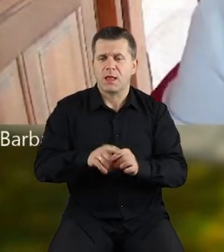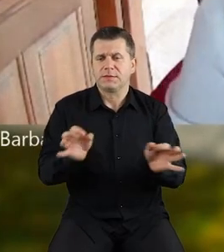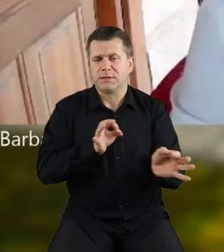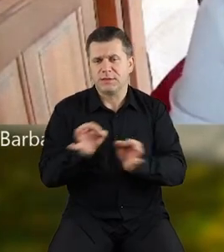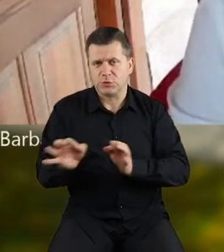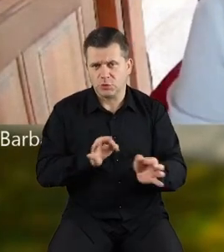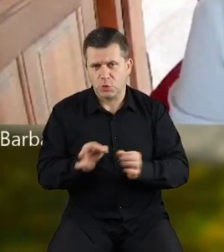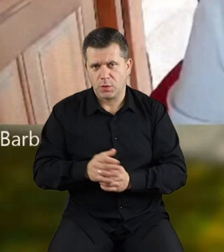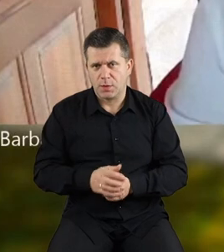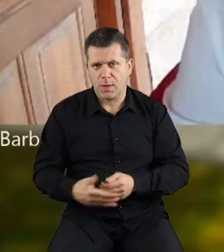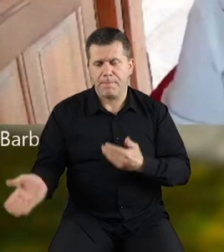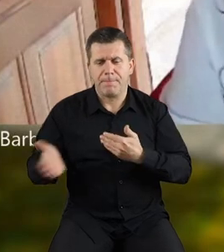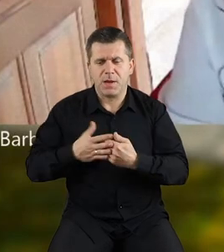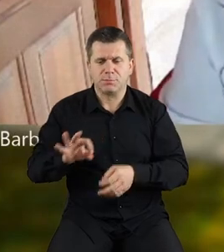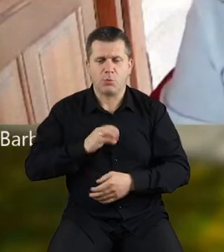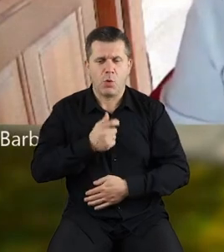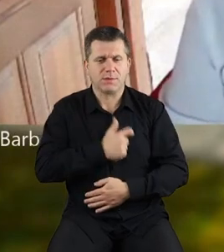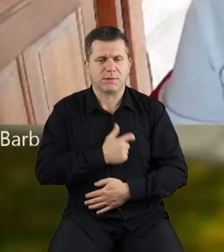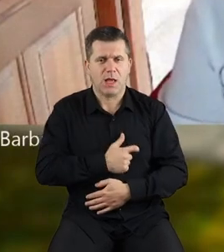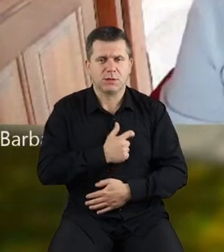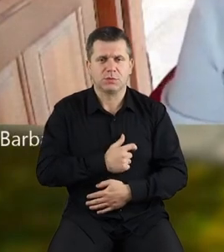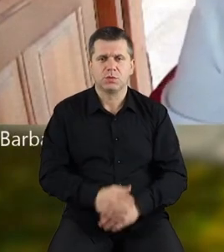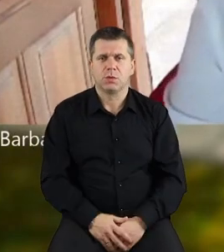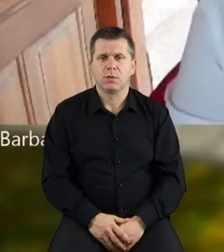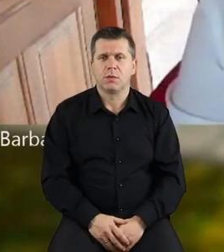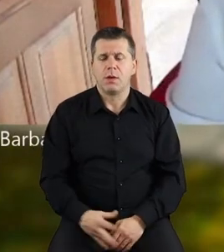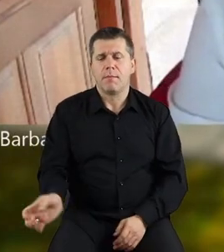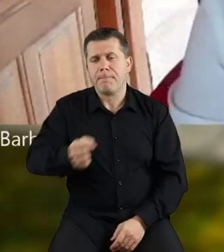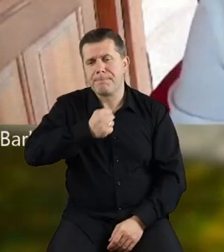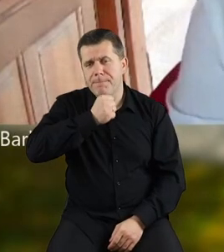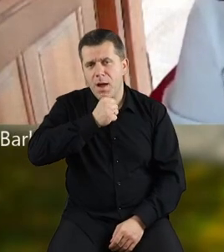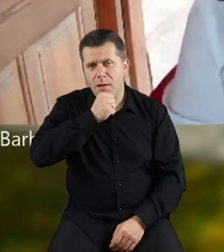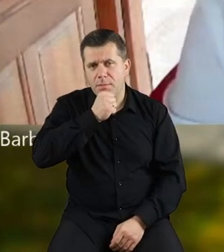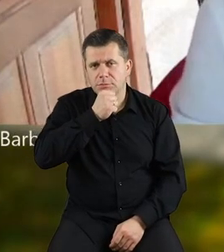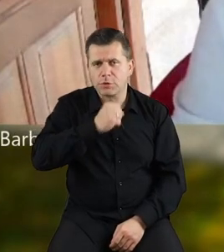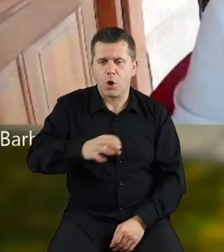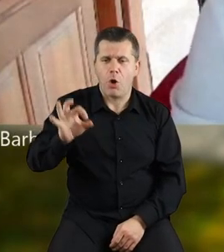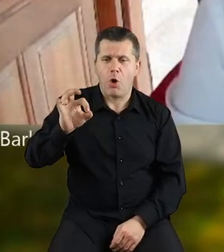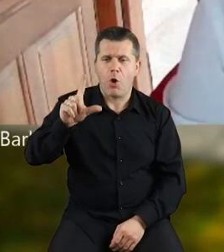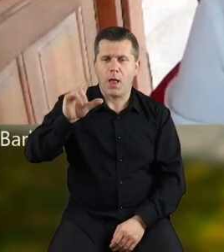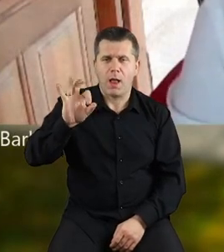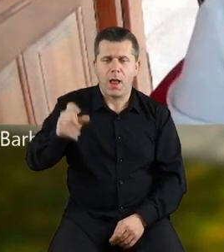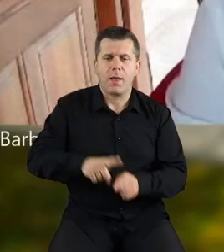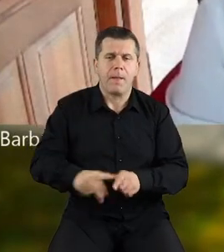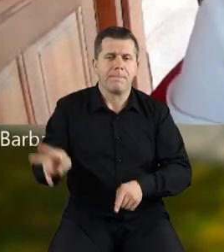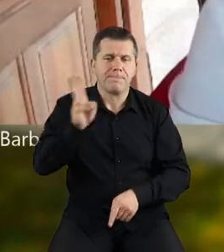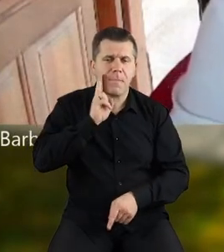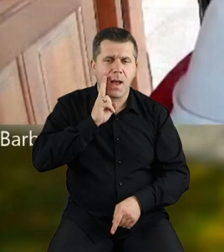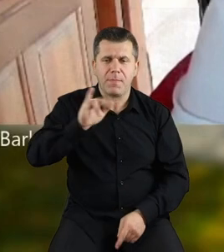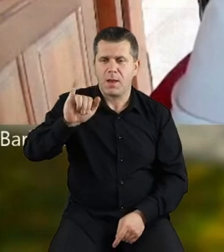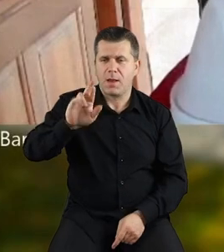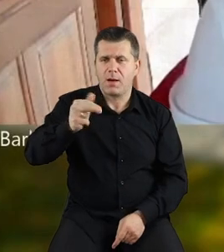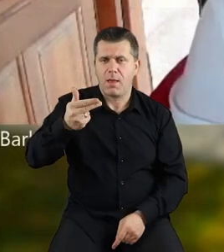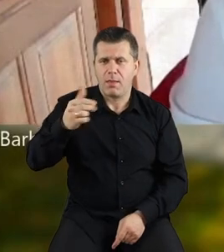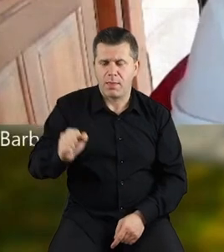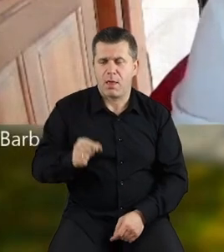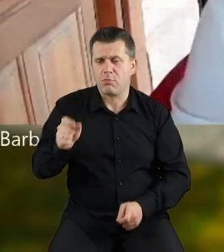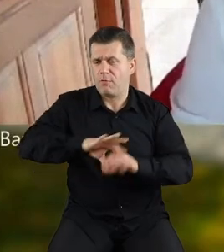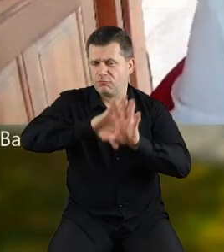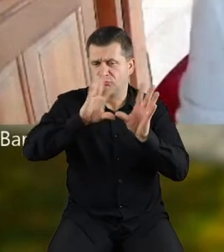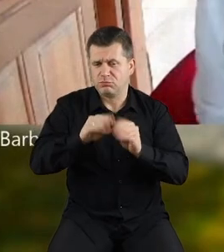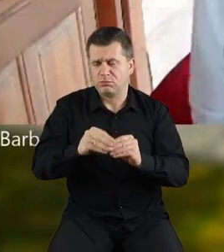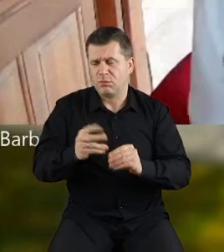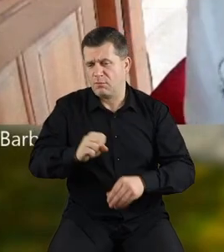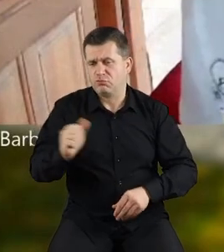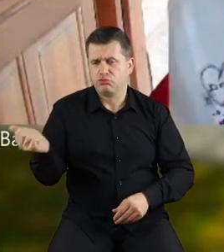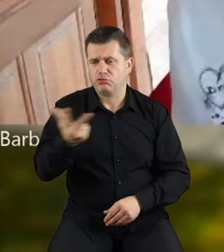też historie bliskie mojemu sercu szczególnie, bo i babci Olgi, i mamy Ireny. I